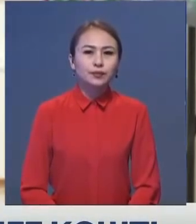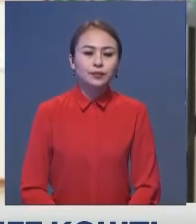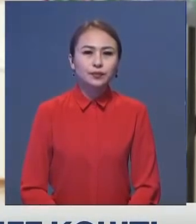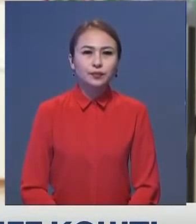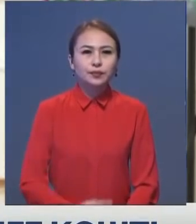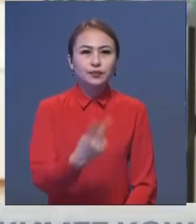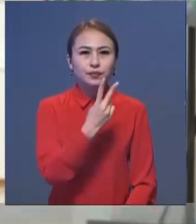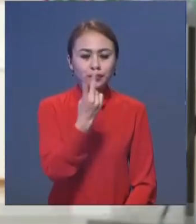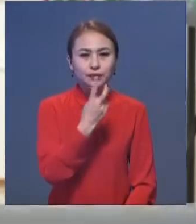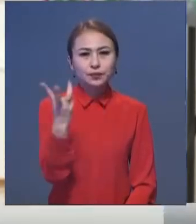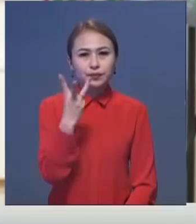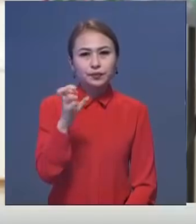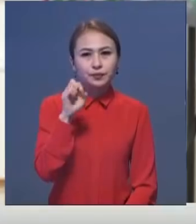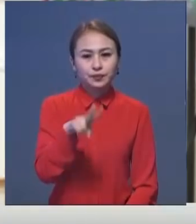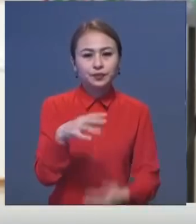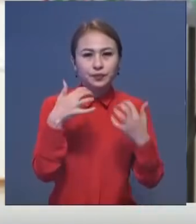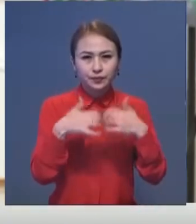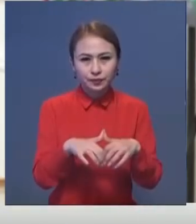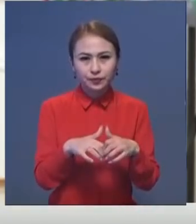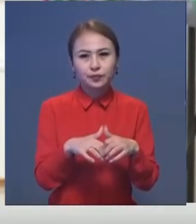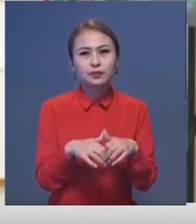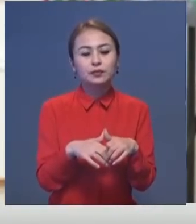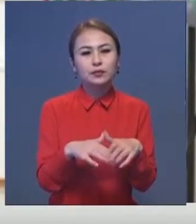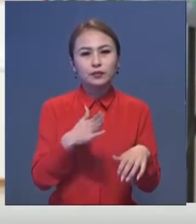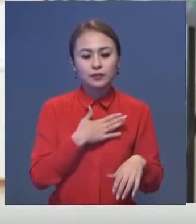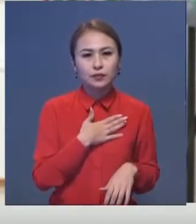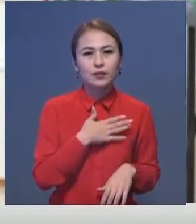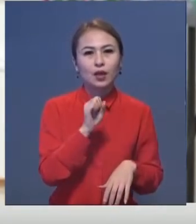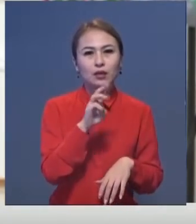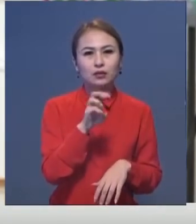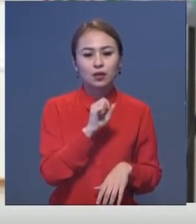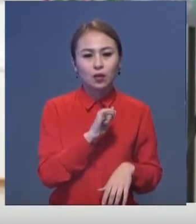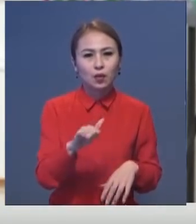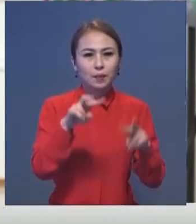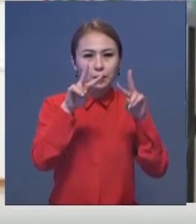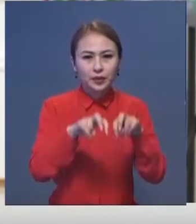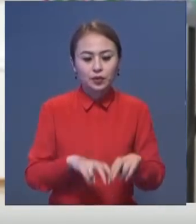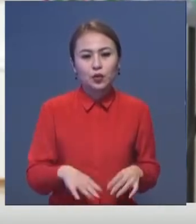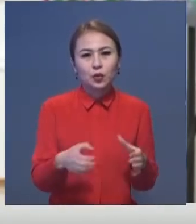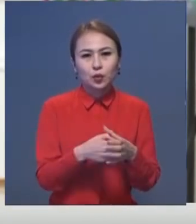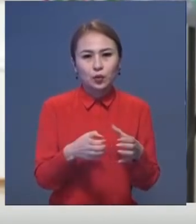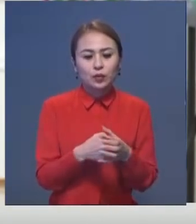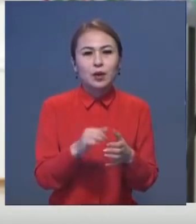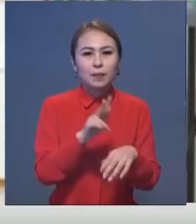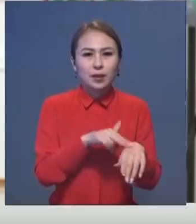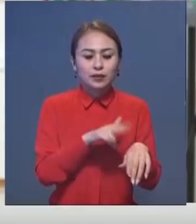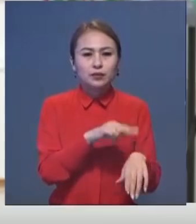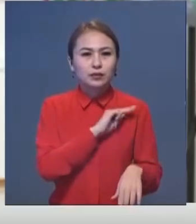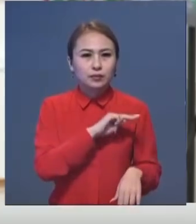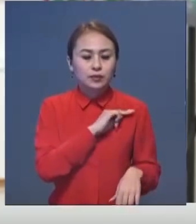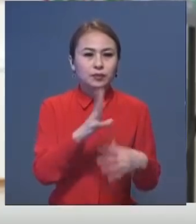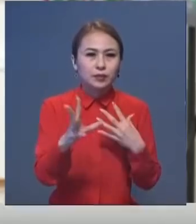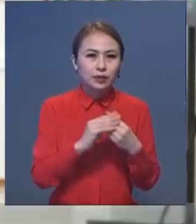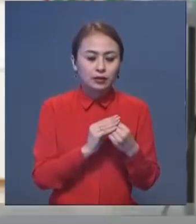2 және 3 сәуір аралығында біз Ақтау қалалық мониторинг тобы және полиция қызметкерлерімен